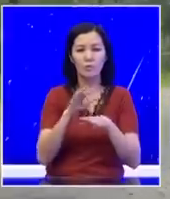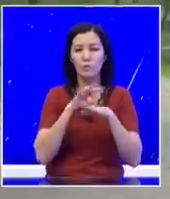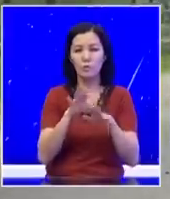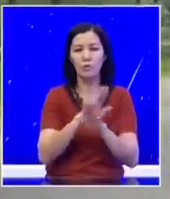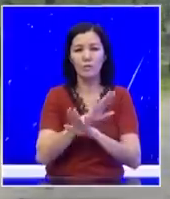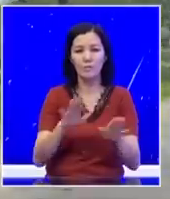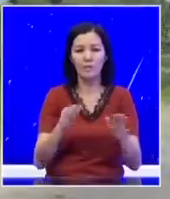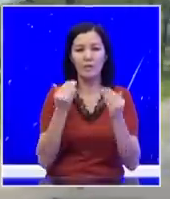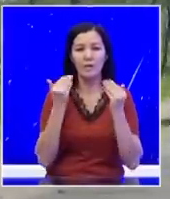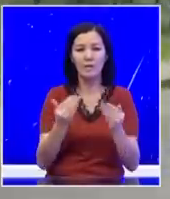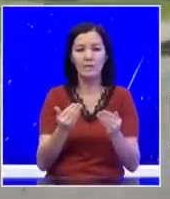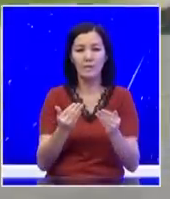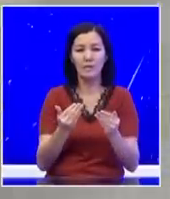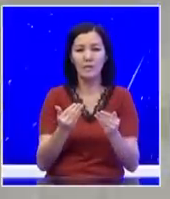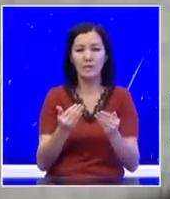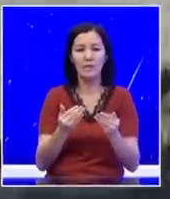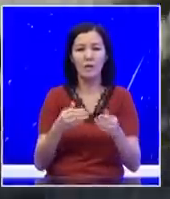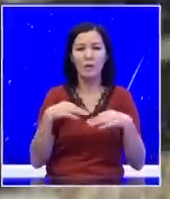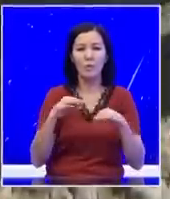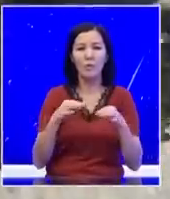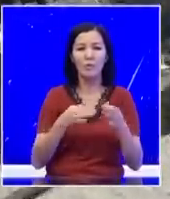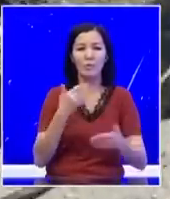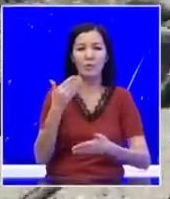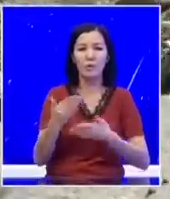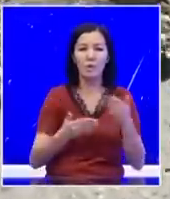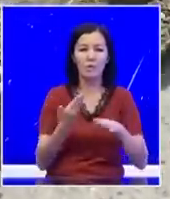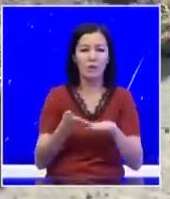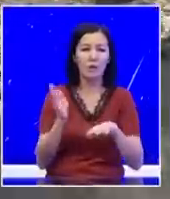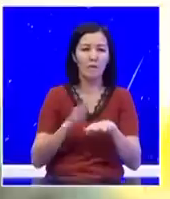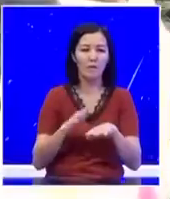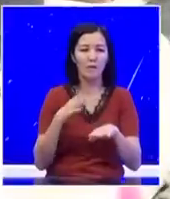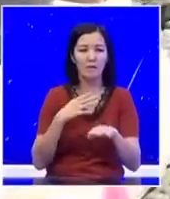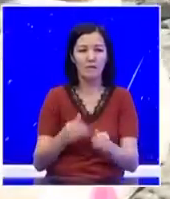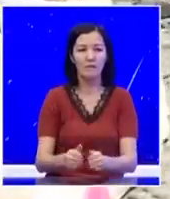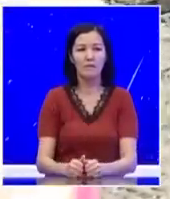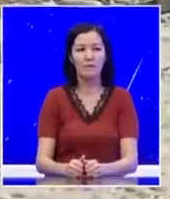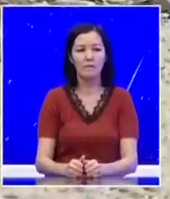Нәтижесінде қазір бұл жерде көлікпен емес, тіпті жаяу жүрудің өзі қорқынышты.